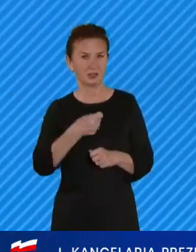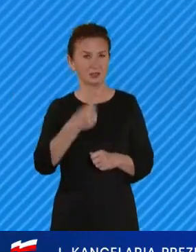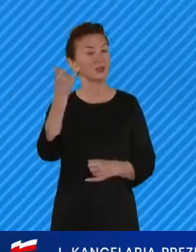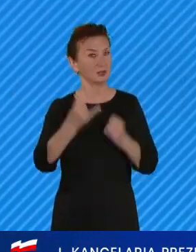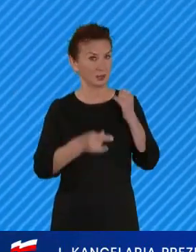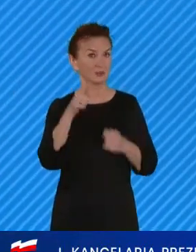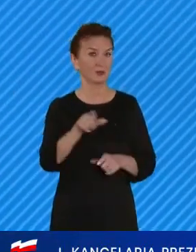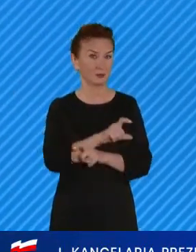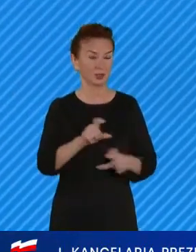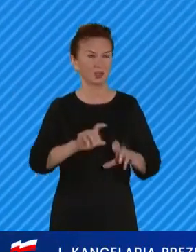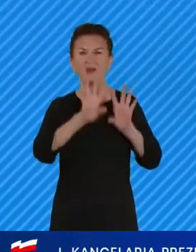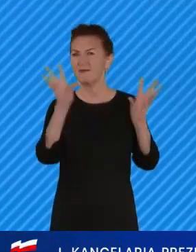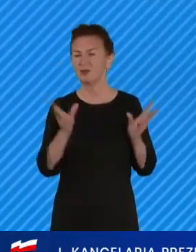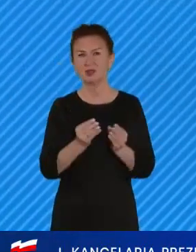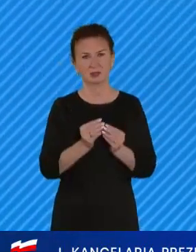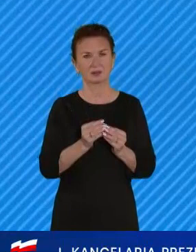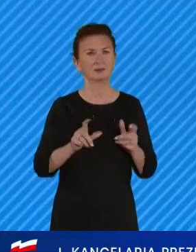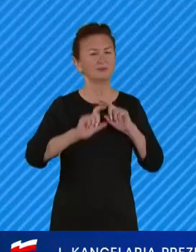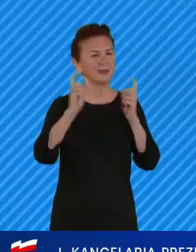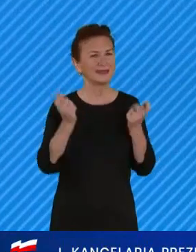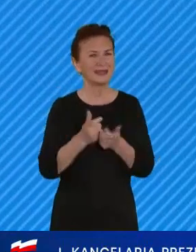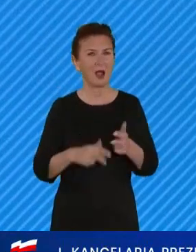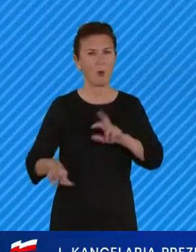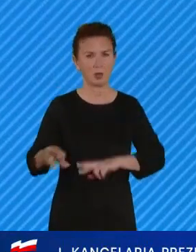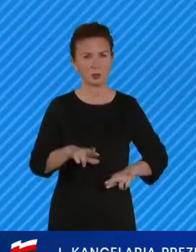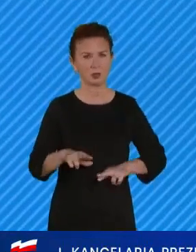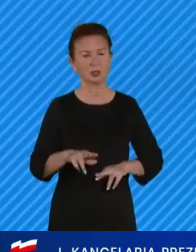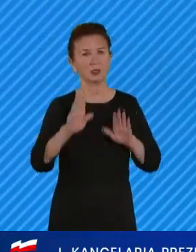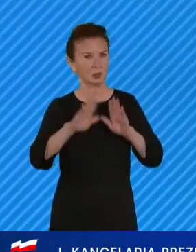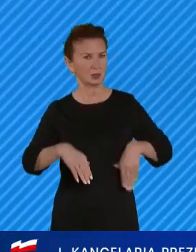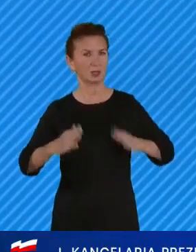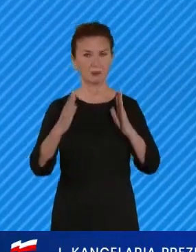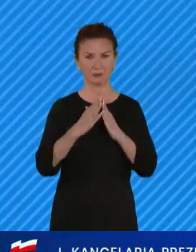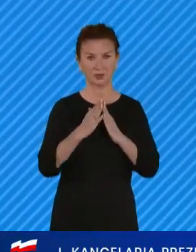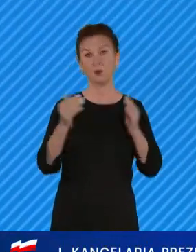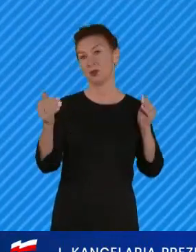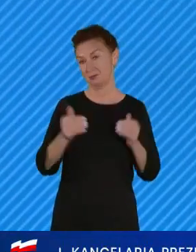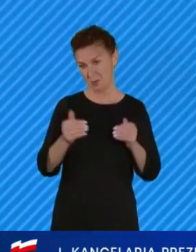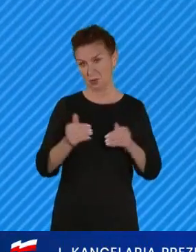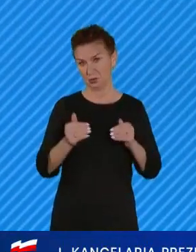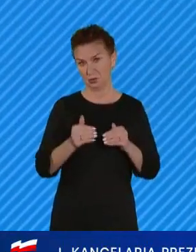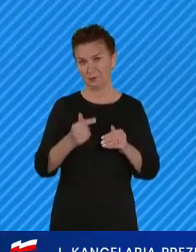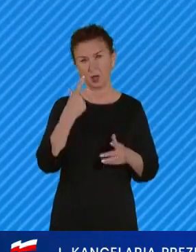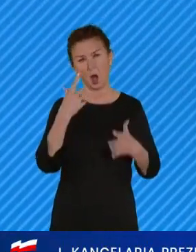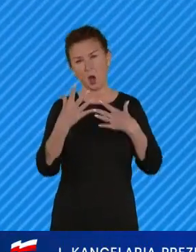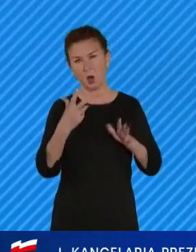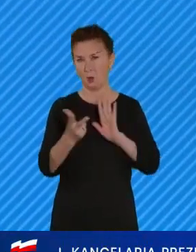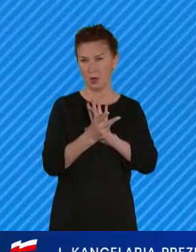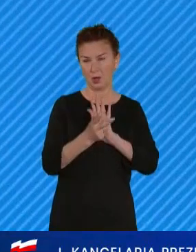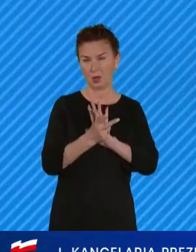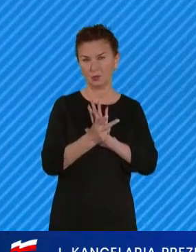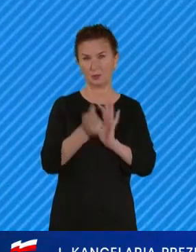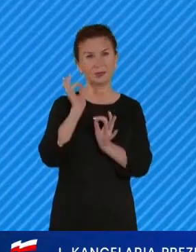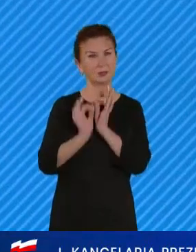domach, wszyscy, całe rodziny, to jest szansa, że około 18 stycznia